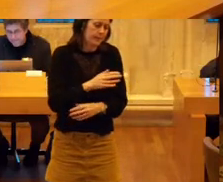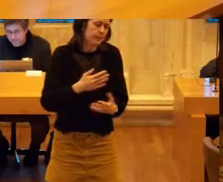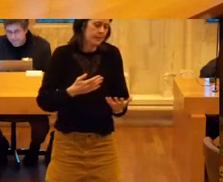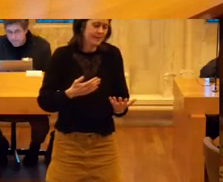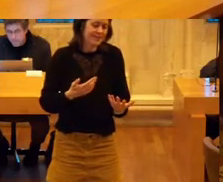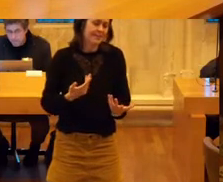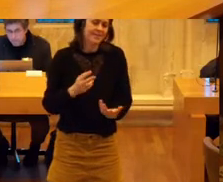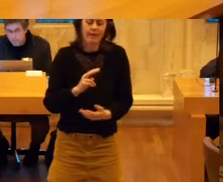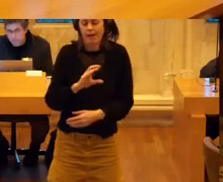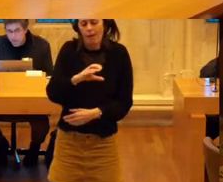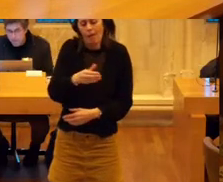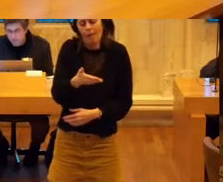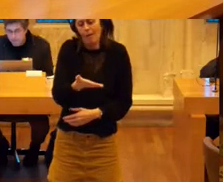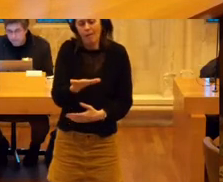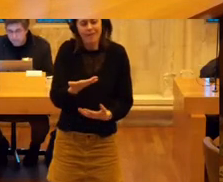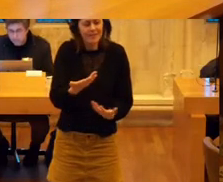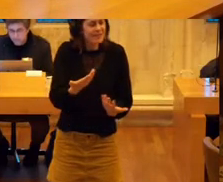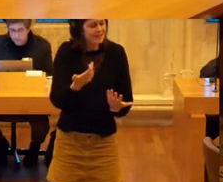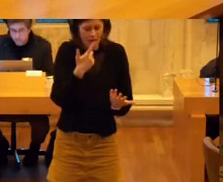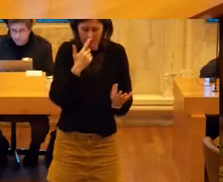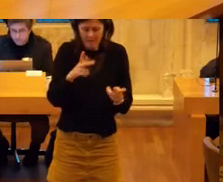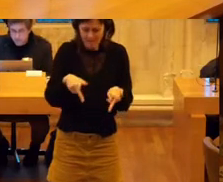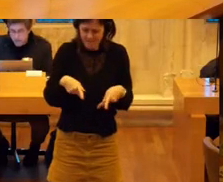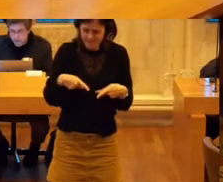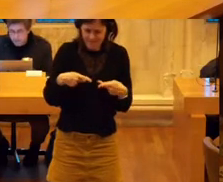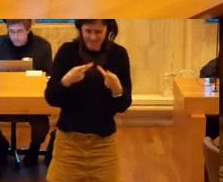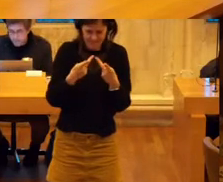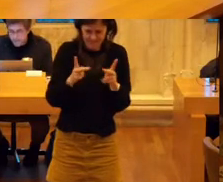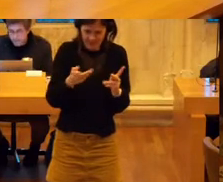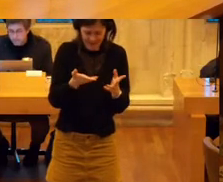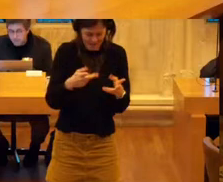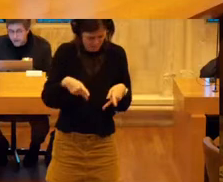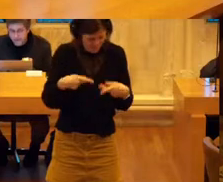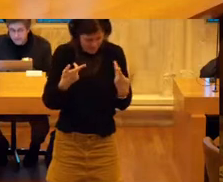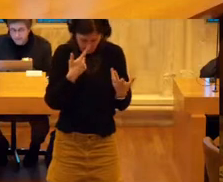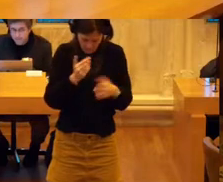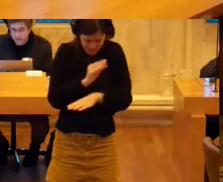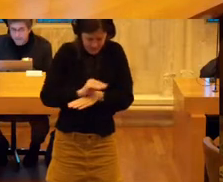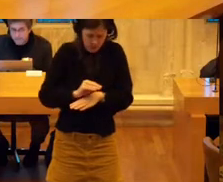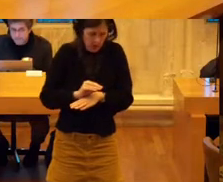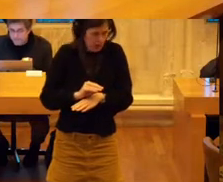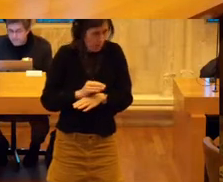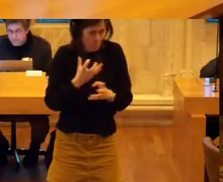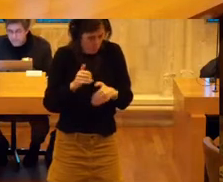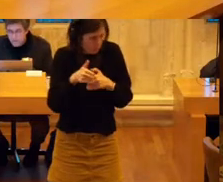atouts de Caen, le fait de vivre dans une ville en sécurité, et qu'on a bien l'intention que ça continue.